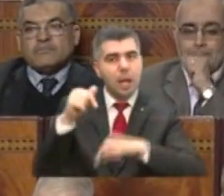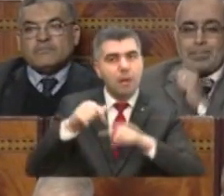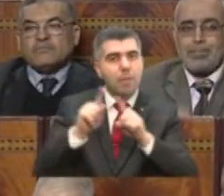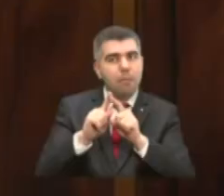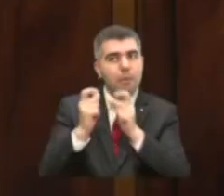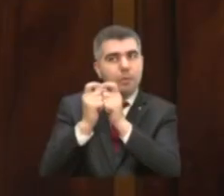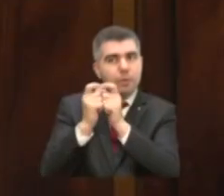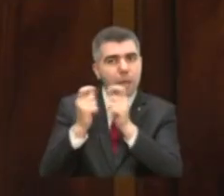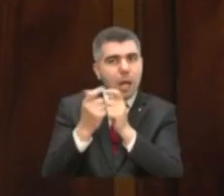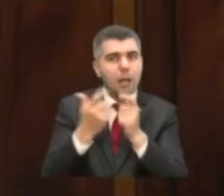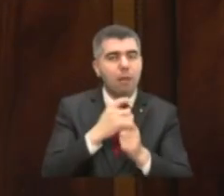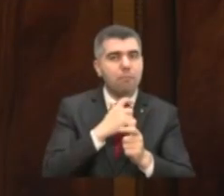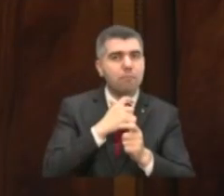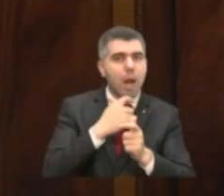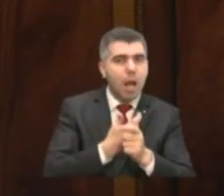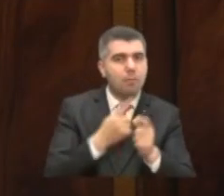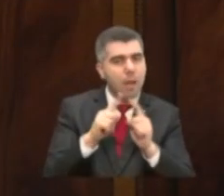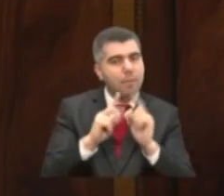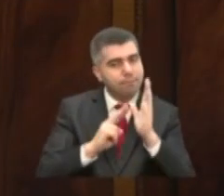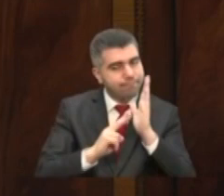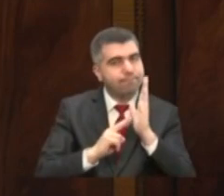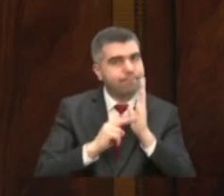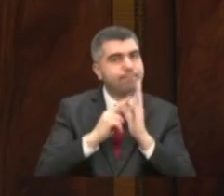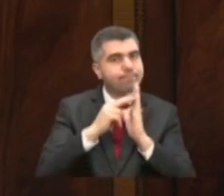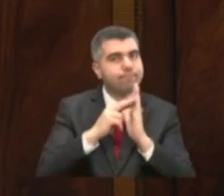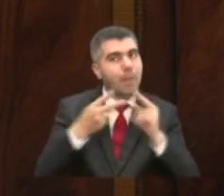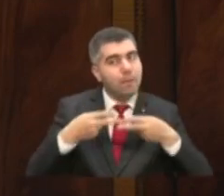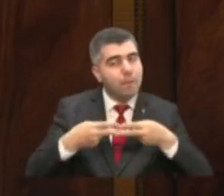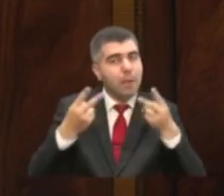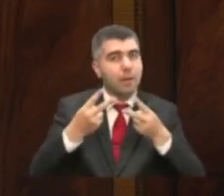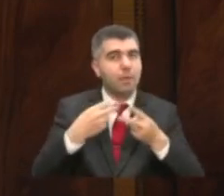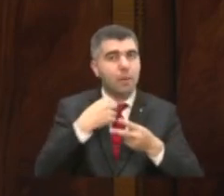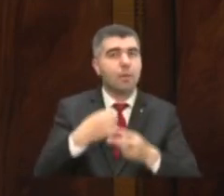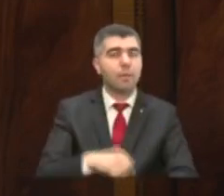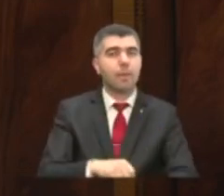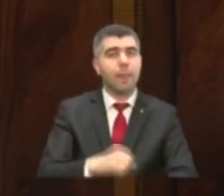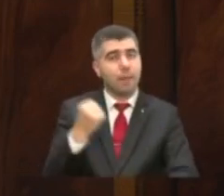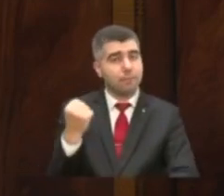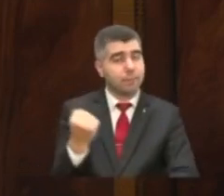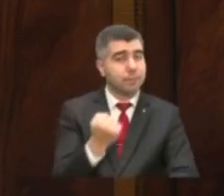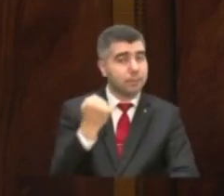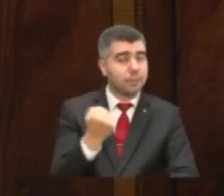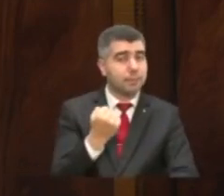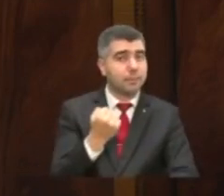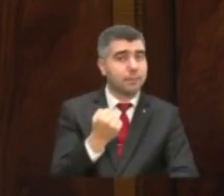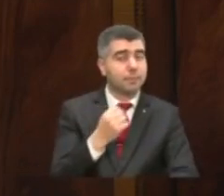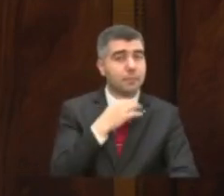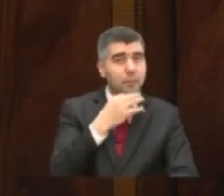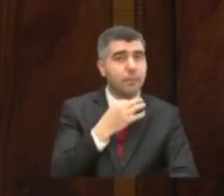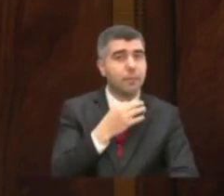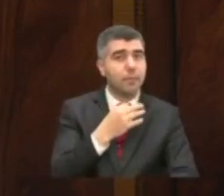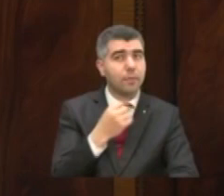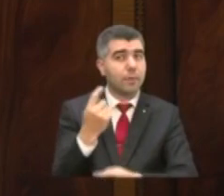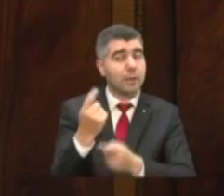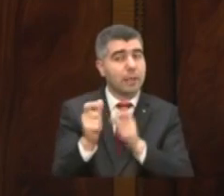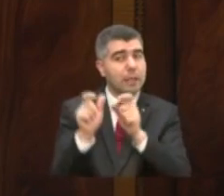البدء ولو بالتدريج، ولكن هناك انتظارات كثيرة، فربما البعض اليأس بعد أن يدوب لدى